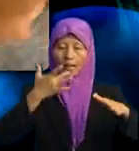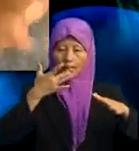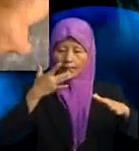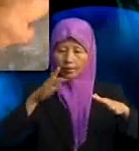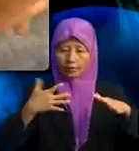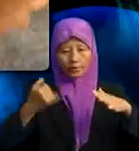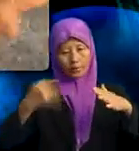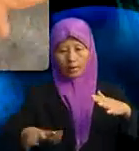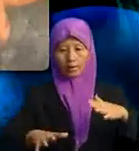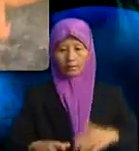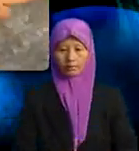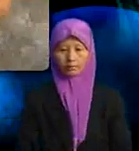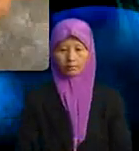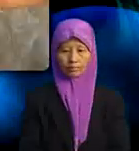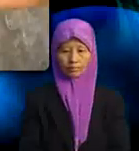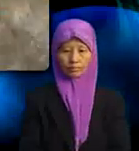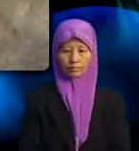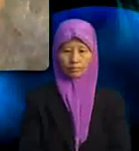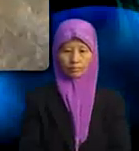rasa.